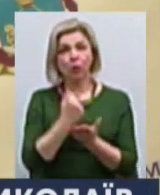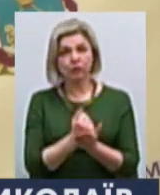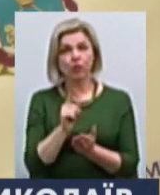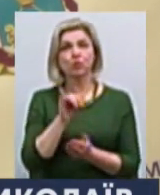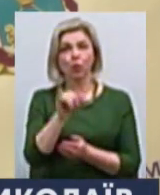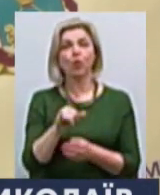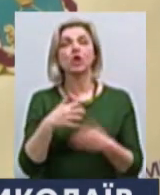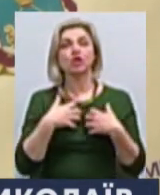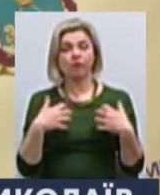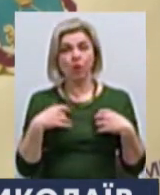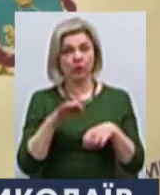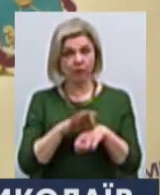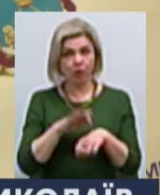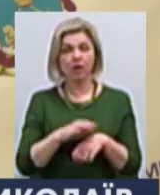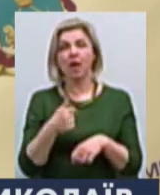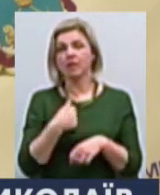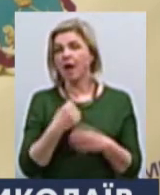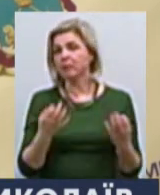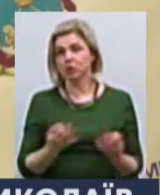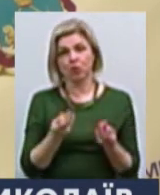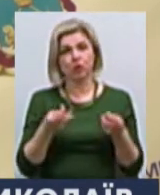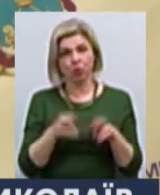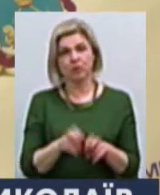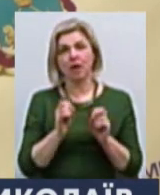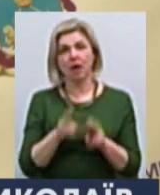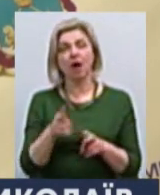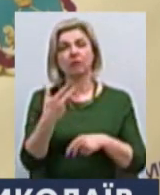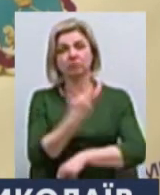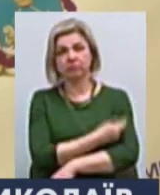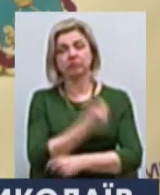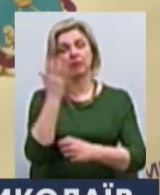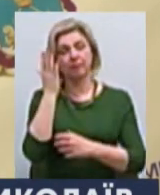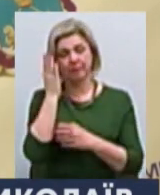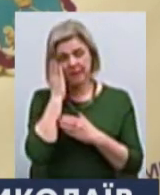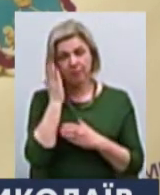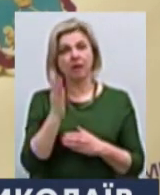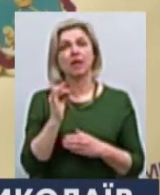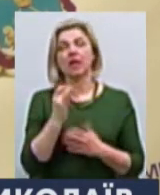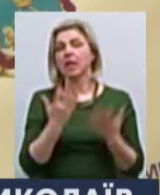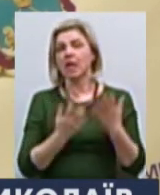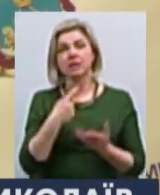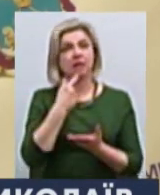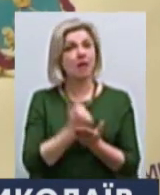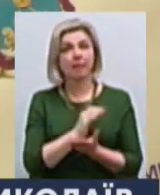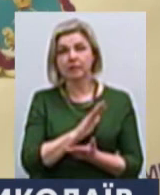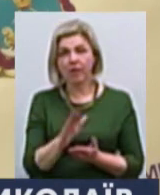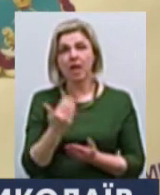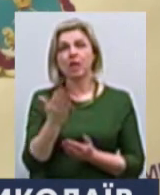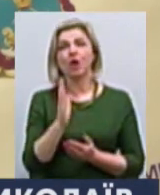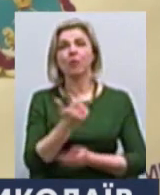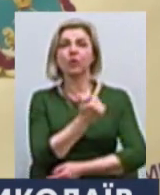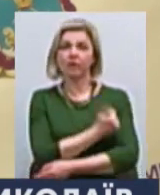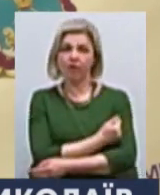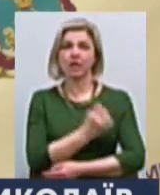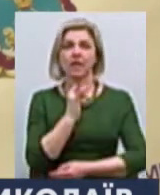тварин сказ, звісно, нам нічого не залишається, як приспати їх та кремувати. Якщо не підтвердиться, їх буде провакциновано,